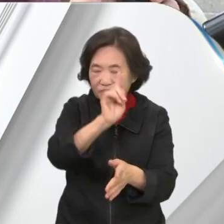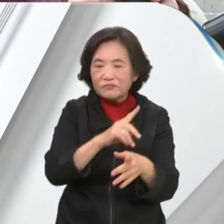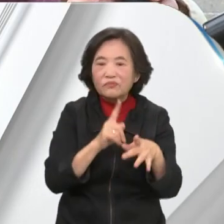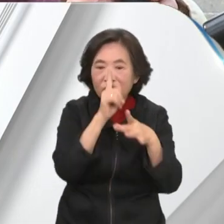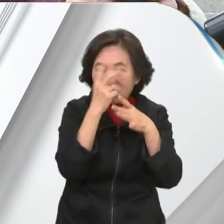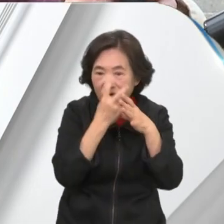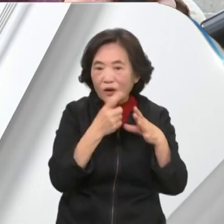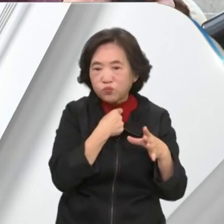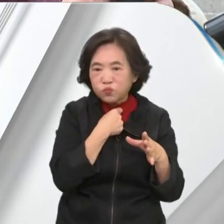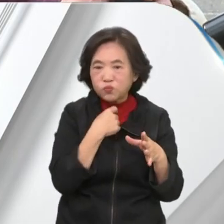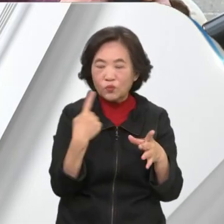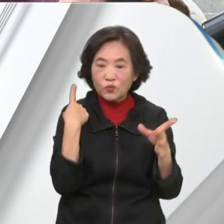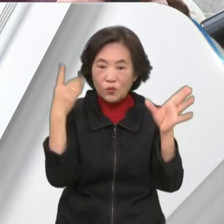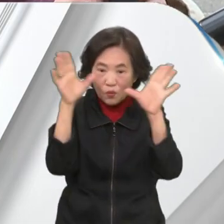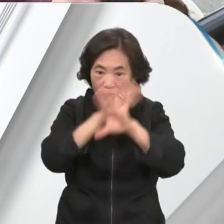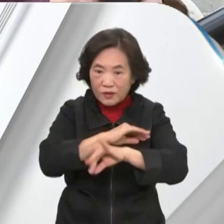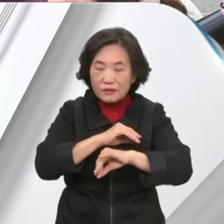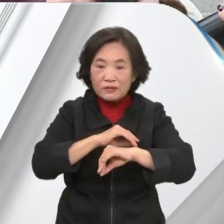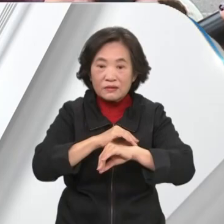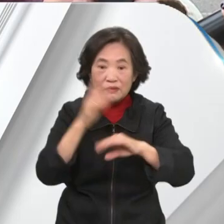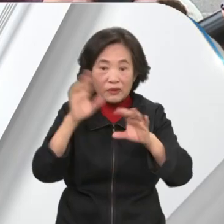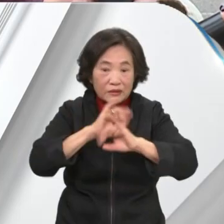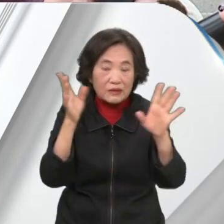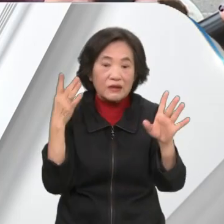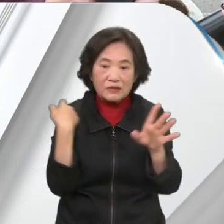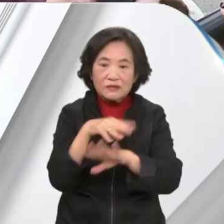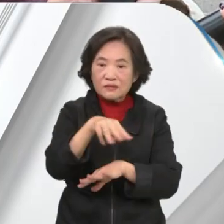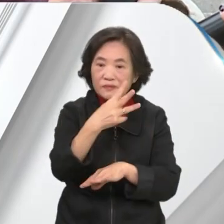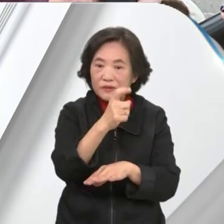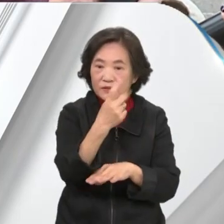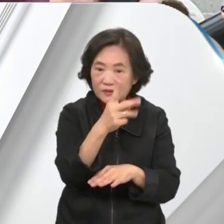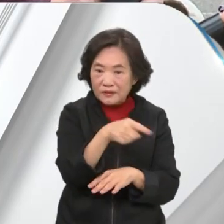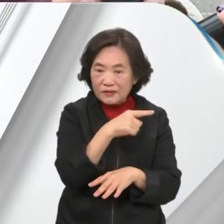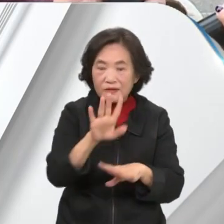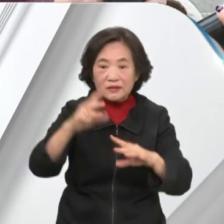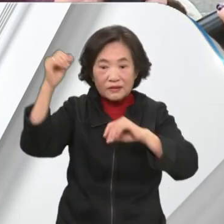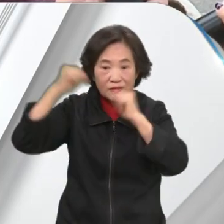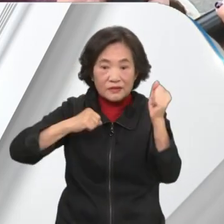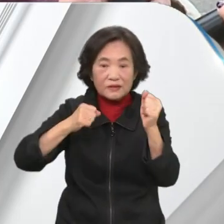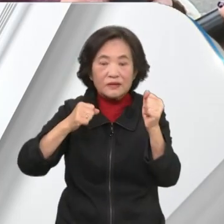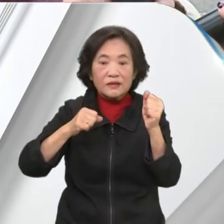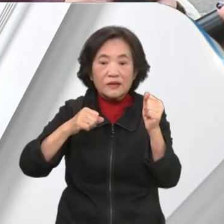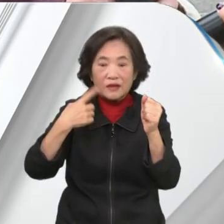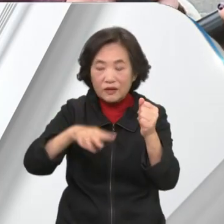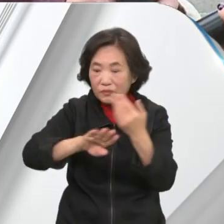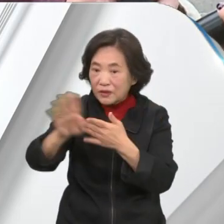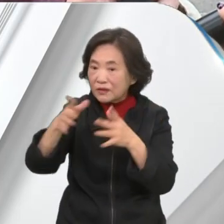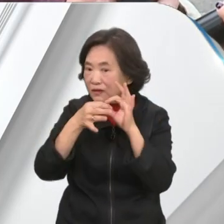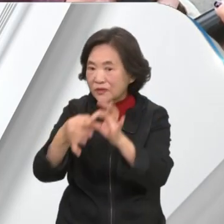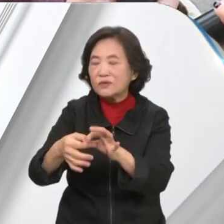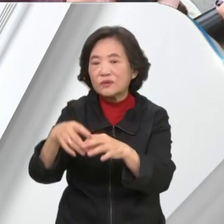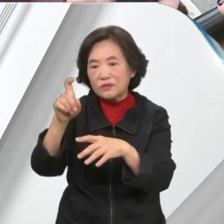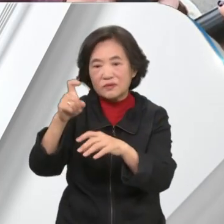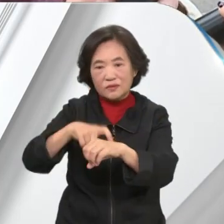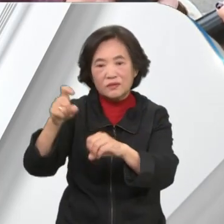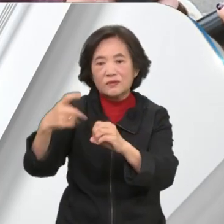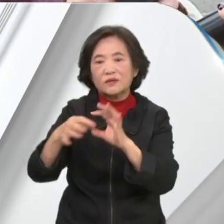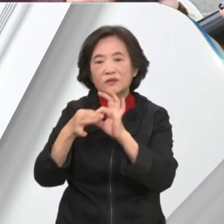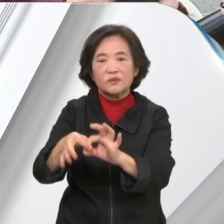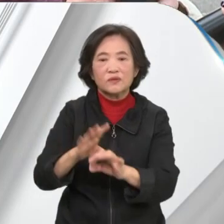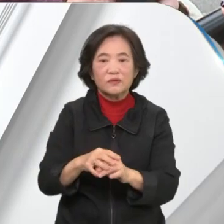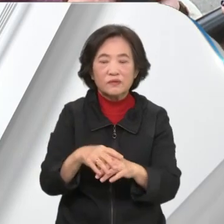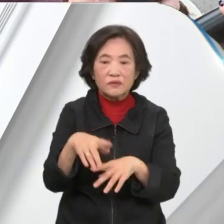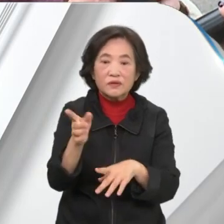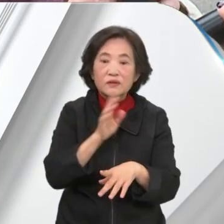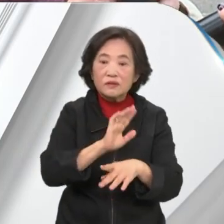检，昨天完成了313位，剩下的从今天上午的10点会接续的来做。我们也请这